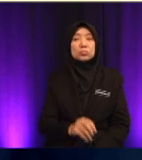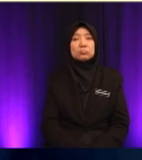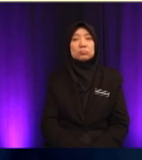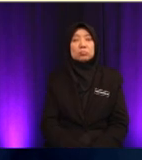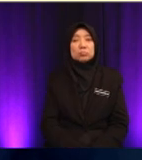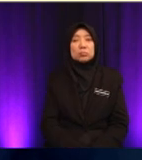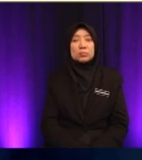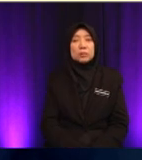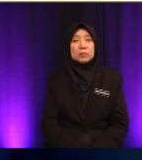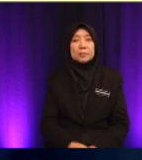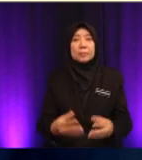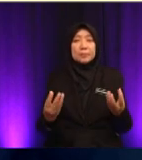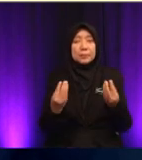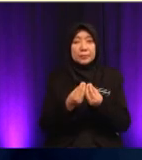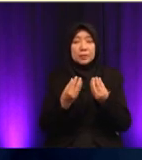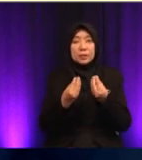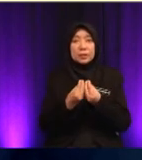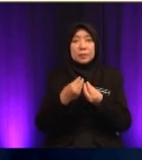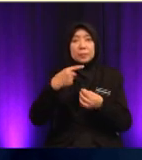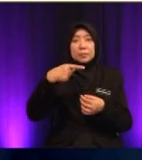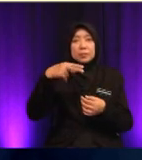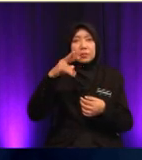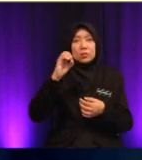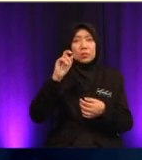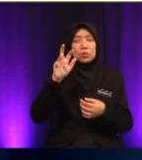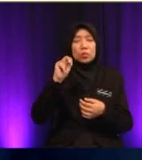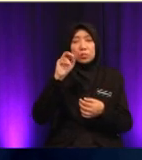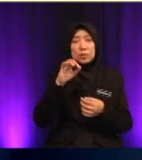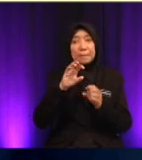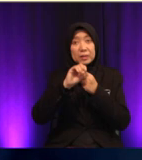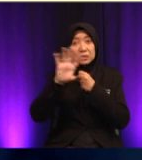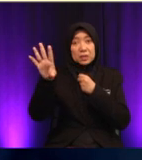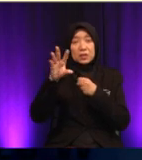bilangan fotonya dipancarkan dalam masa suatu saat